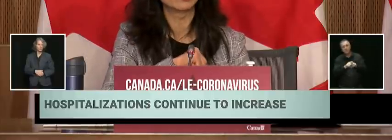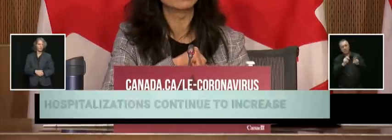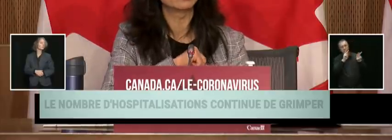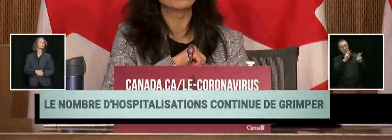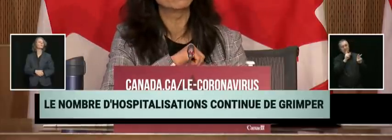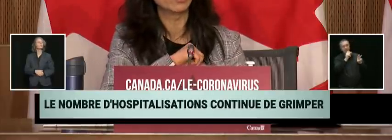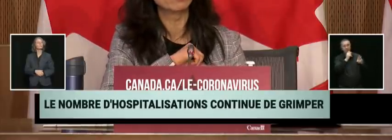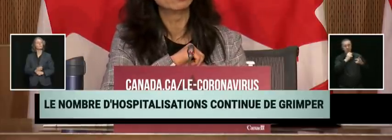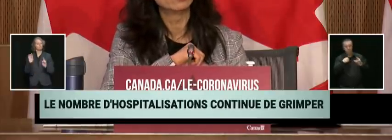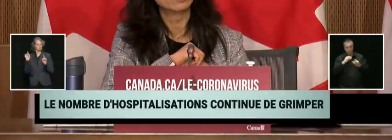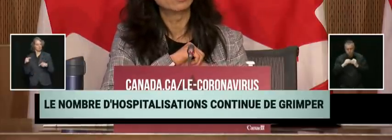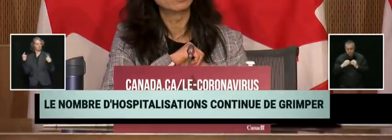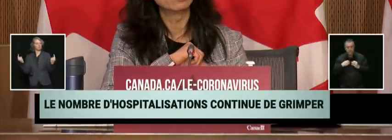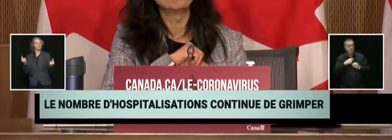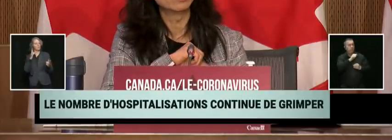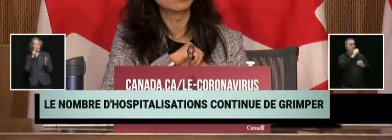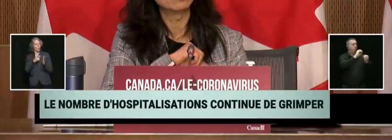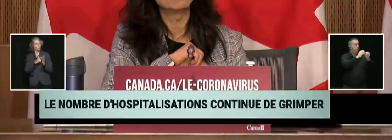homologues internationaux.